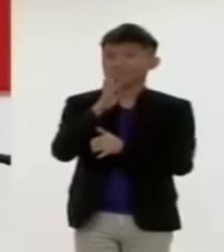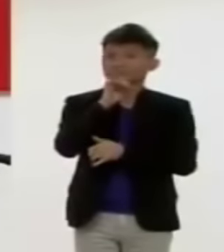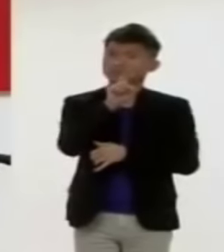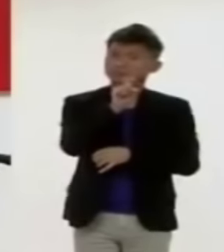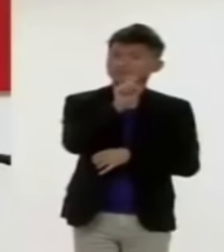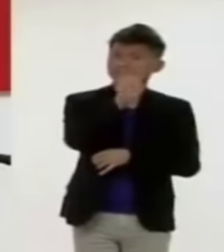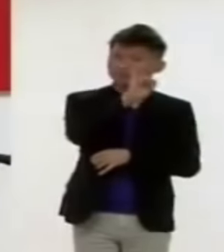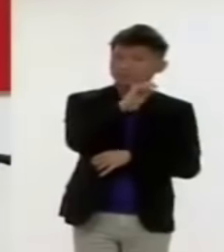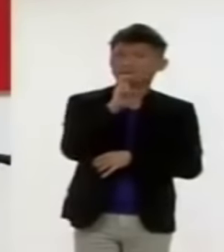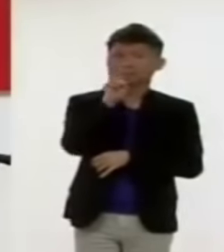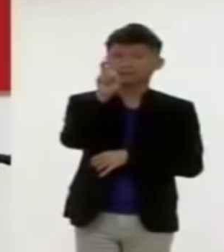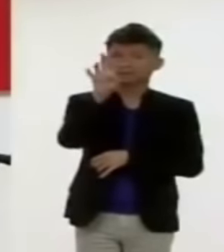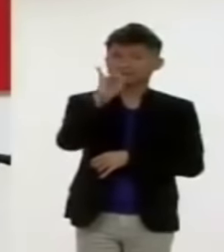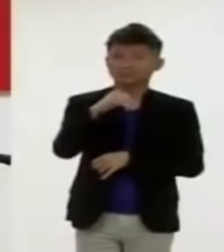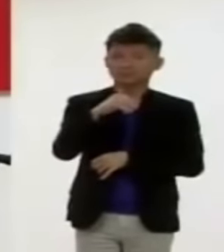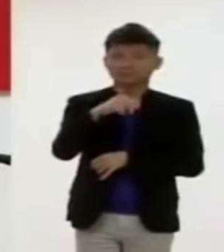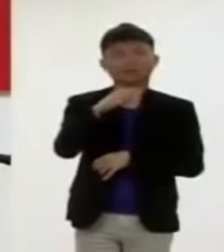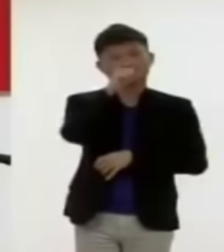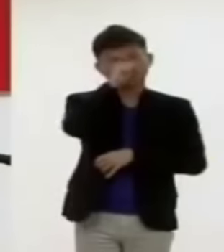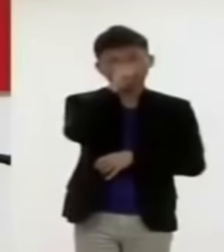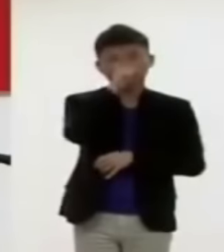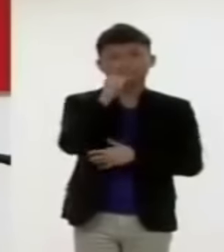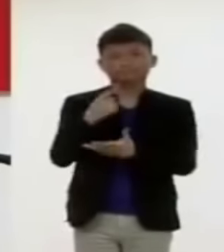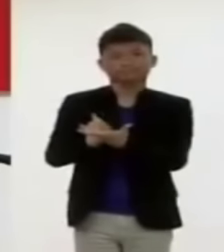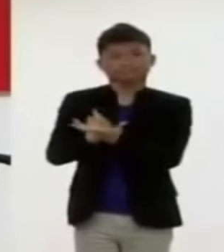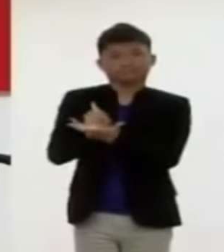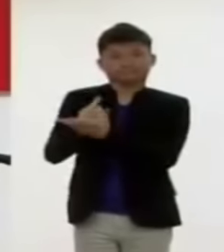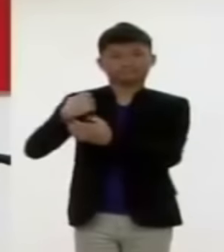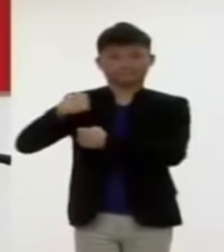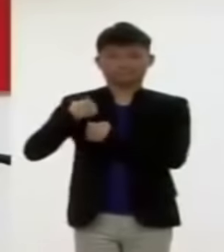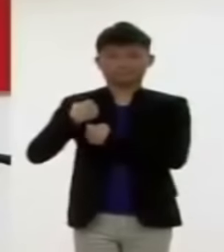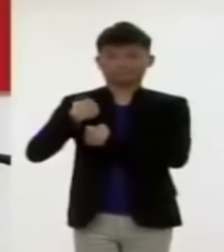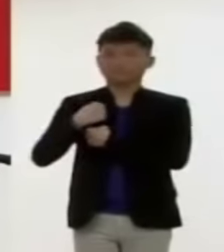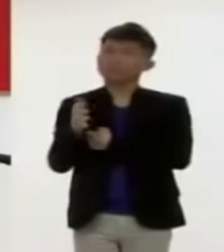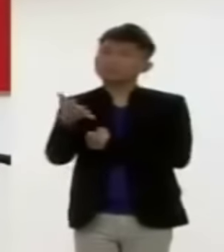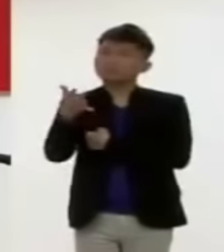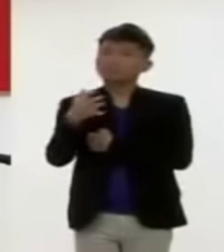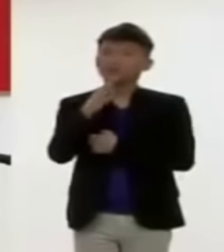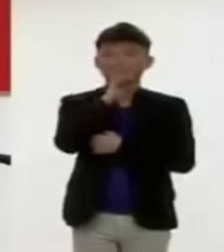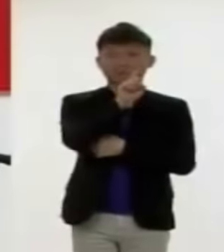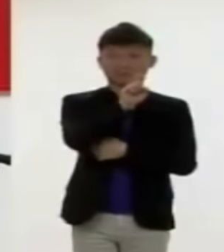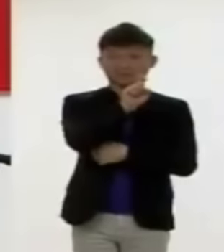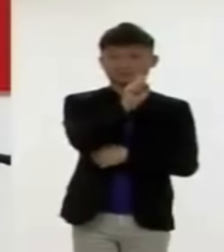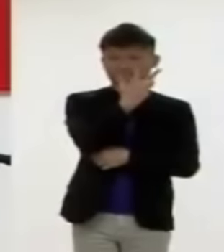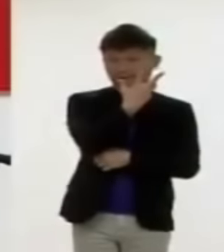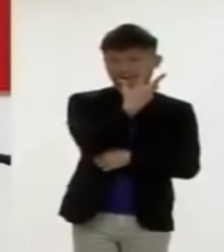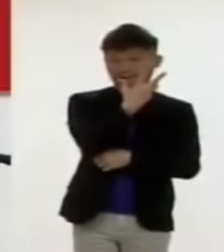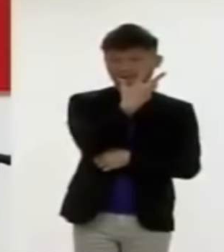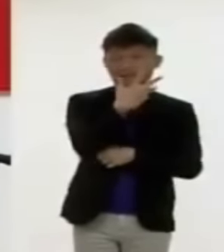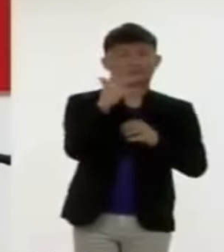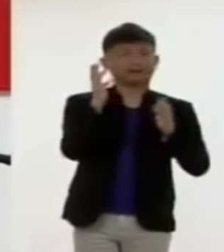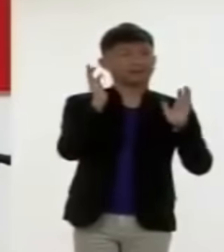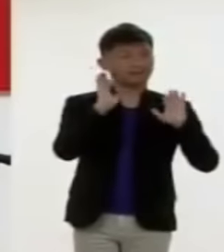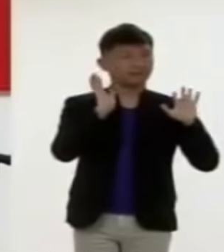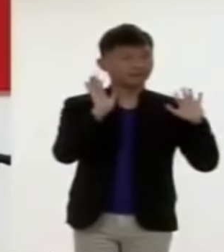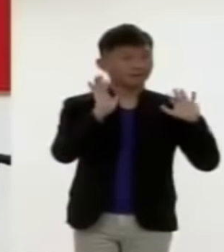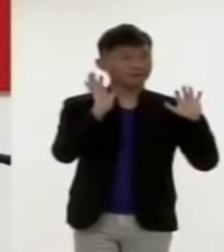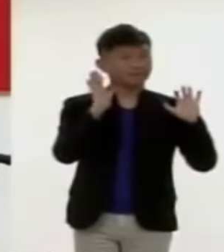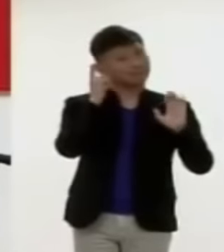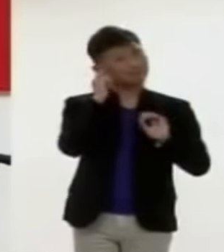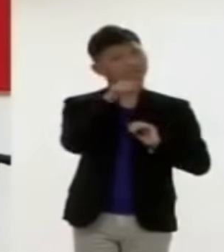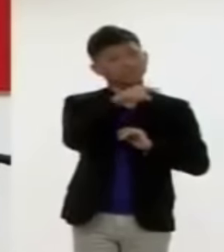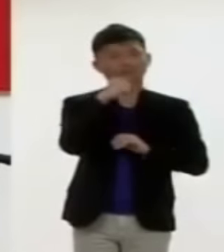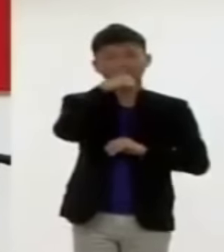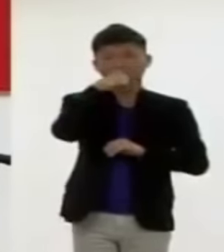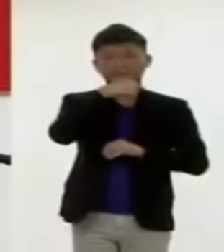青年去从军，为什么从军？18岁的先生、18岁的孩子，他觉得他吃地瓜吃